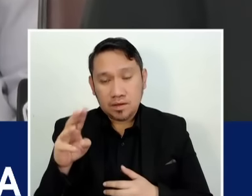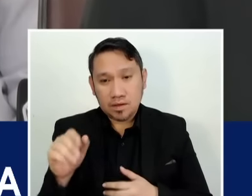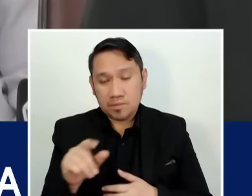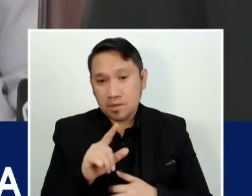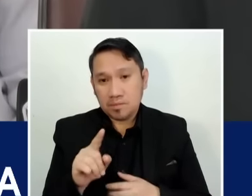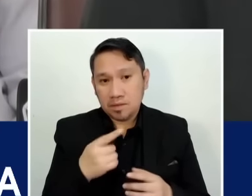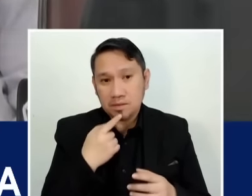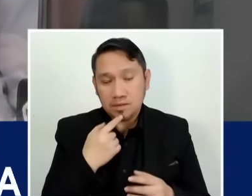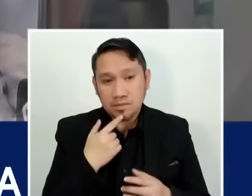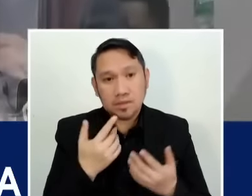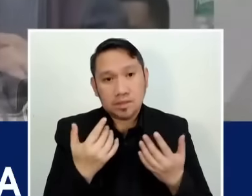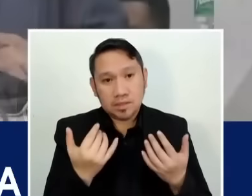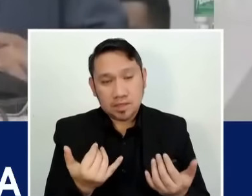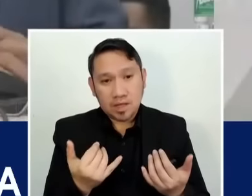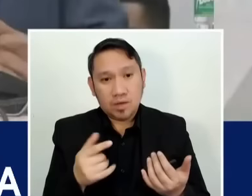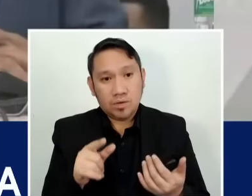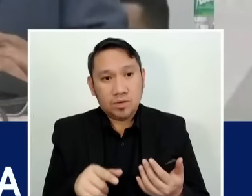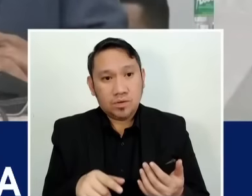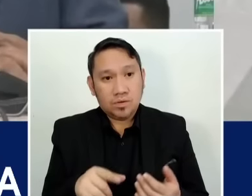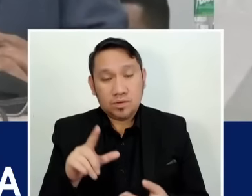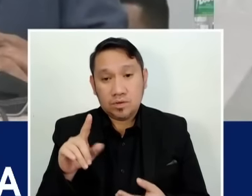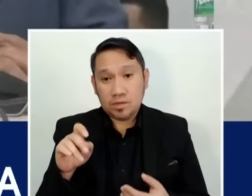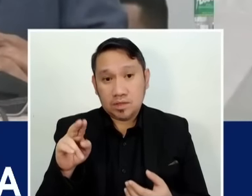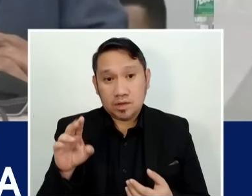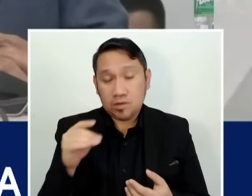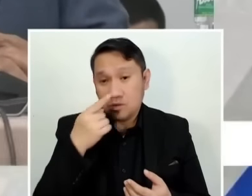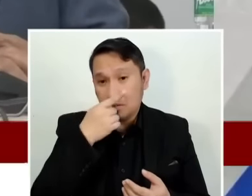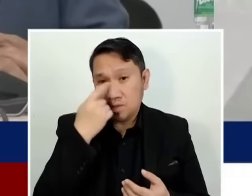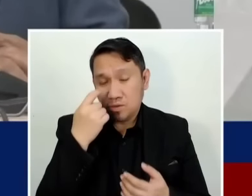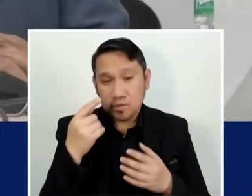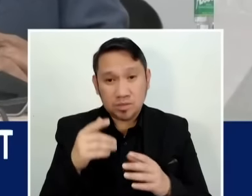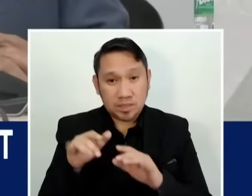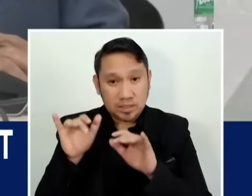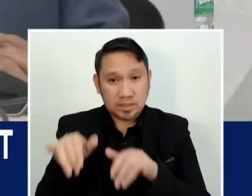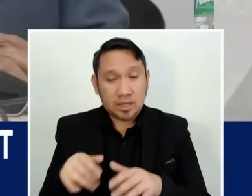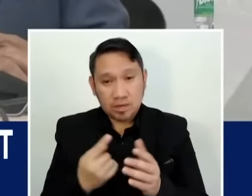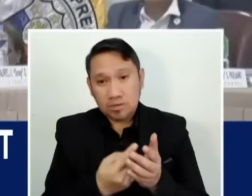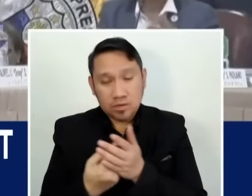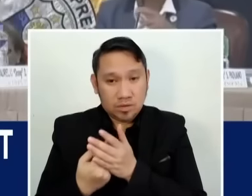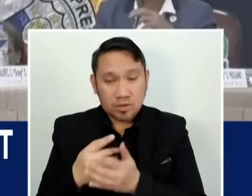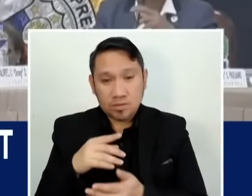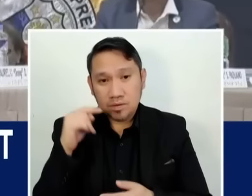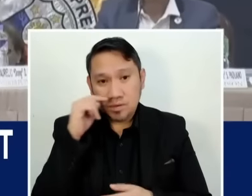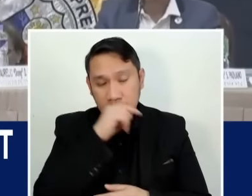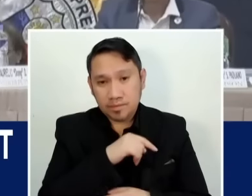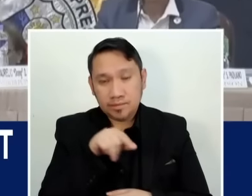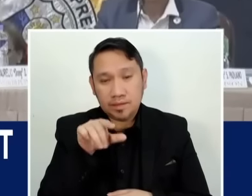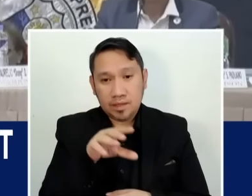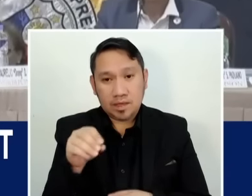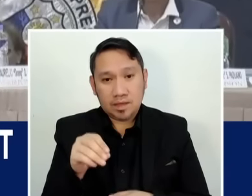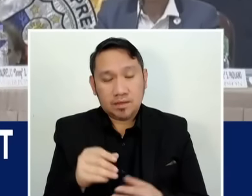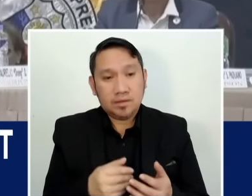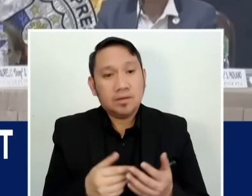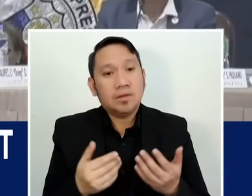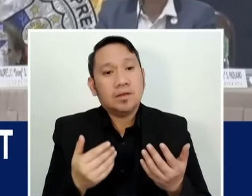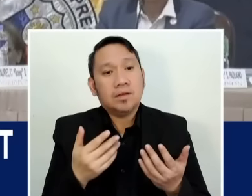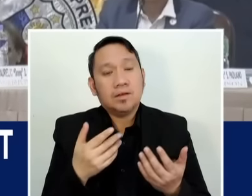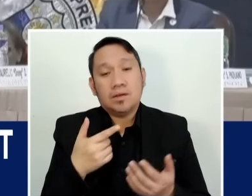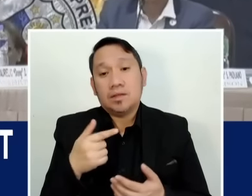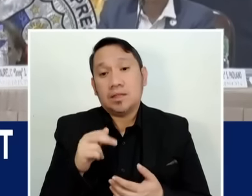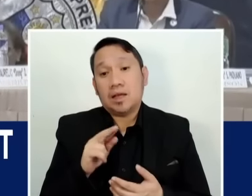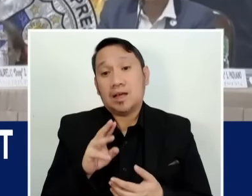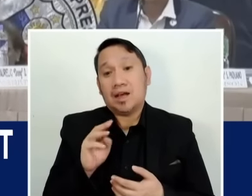meeting. Kaya na cite and contempt si Leonardo dahil sa pagsisinungaling at pinatawan ng detention sa kamera. Kinumpirma naman ni Garma